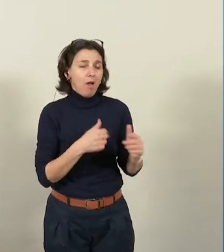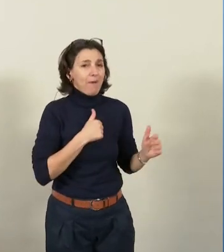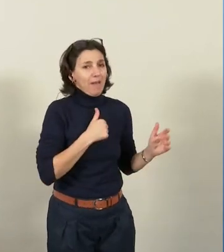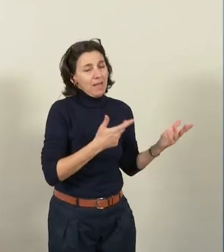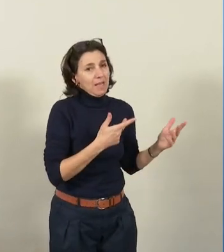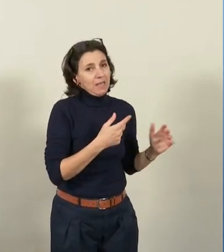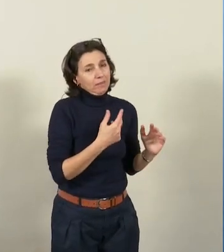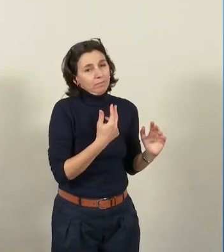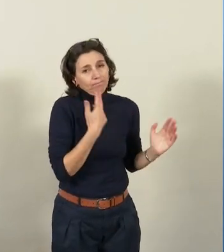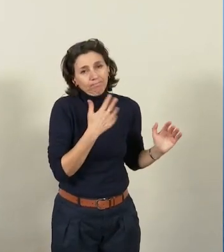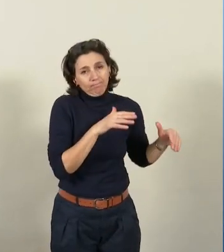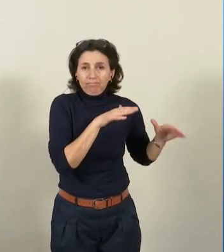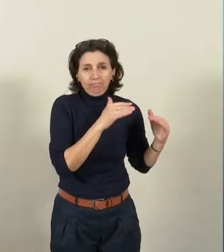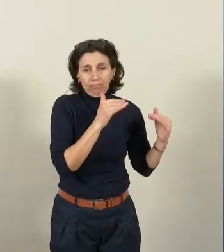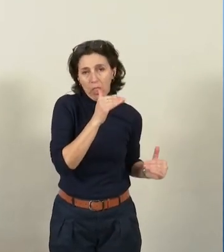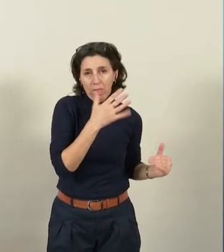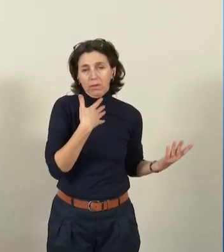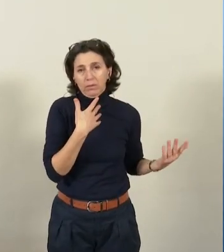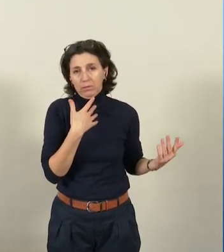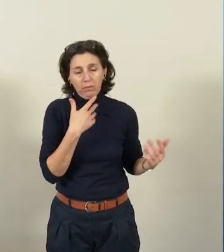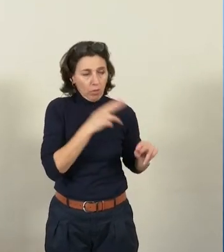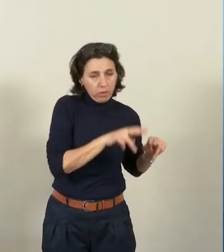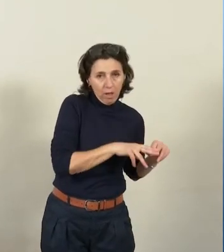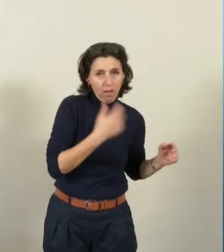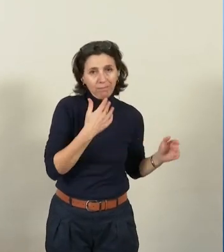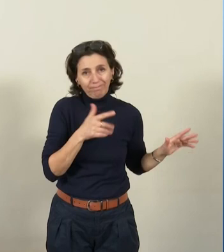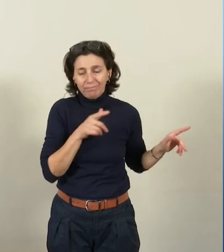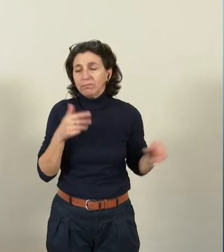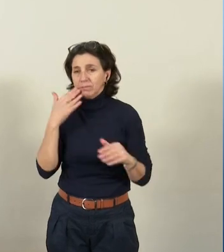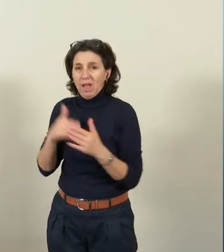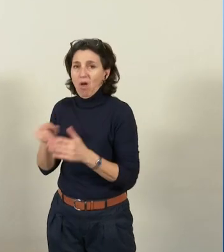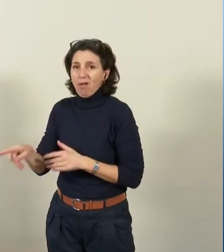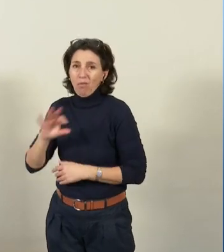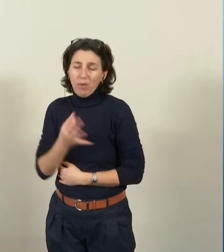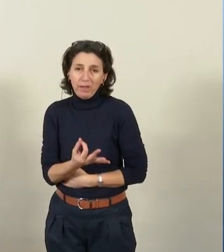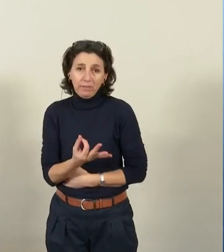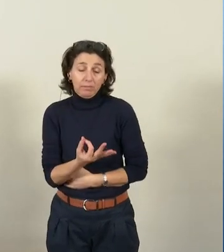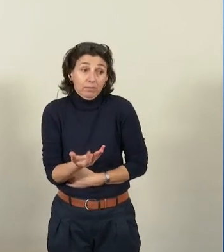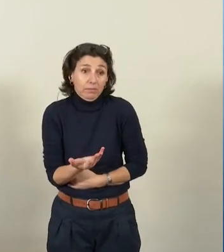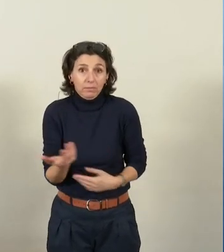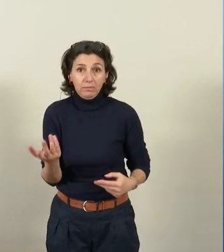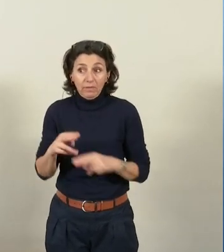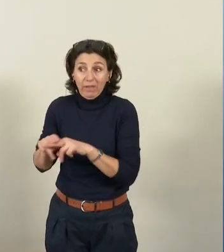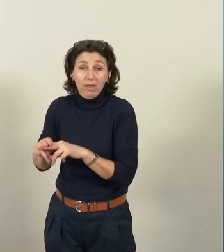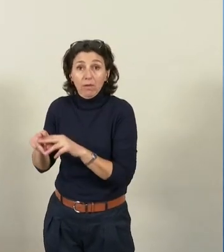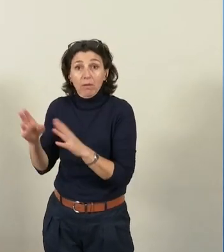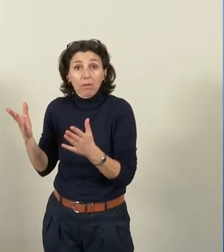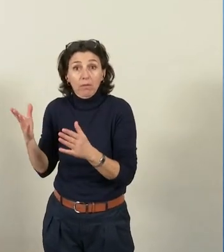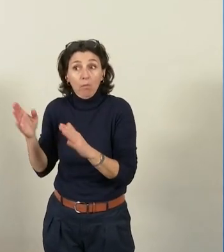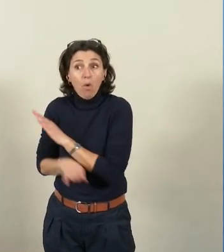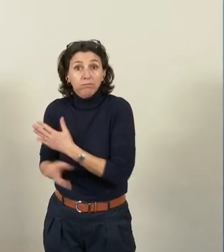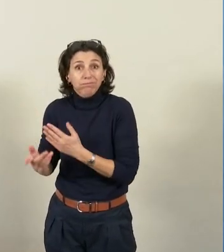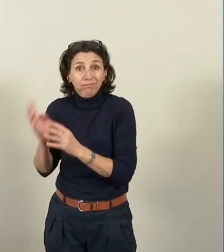mieux entretenu donc et d'ailleurs moins vide également donc plutôt